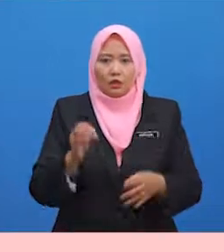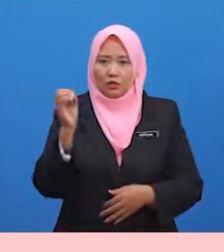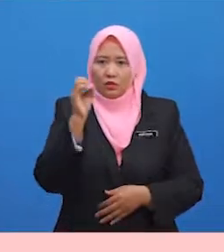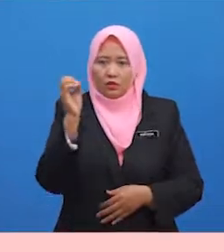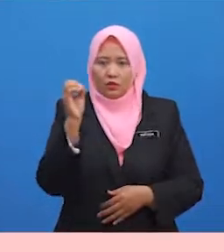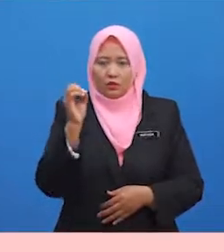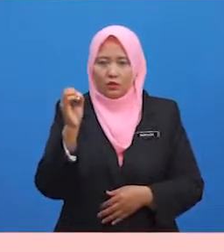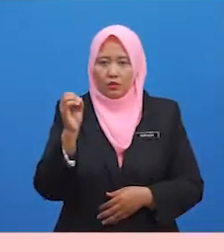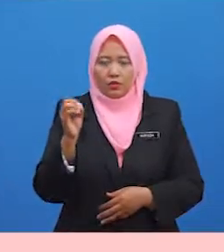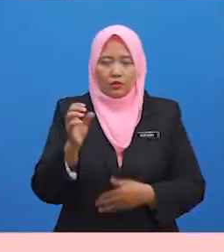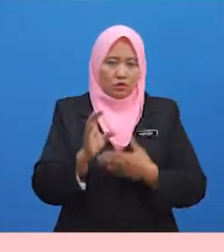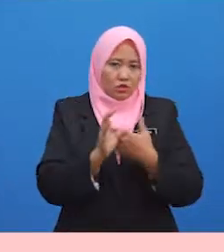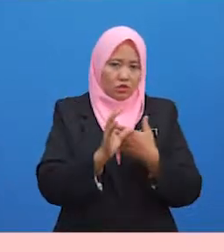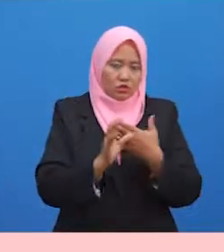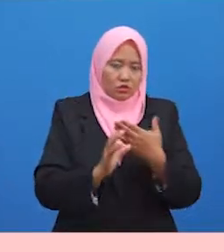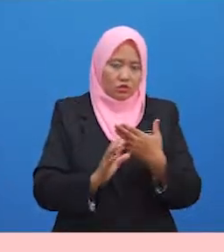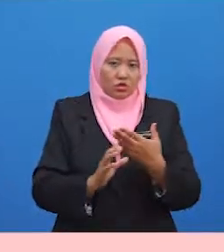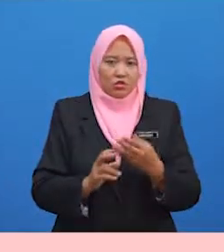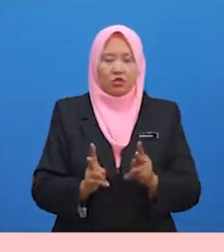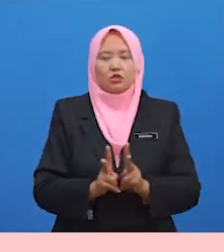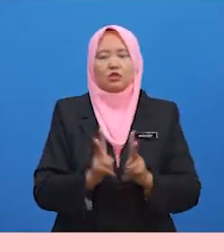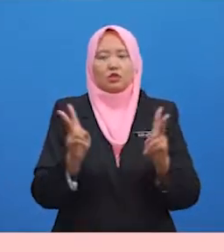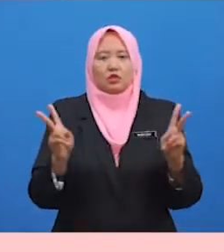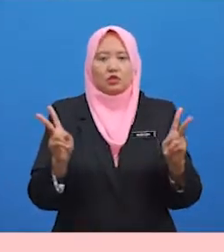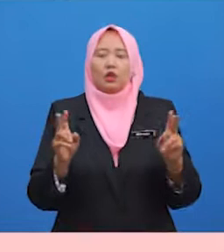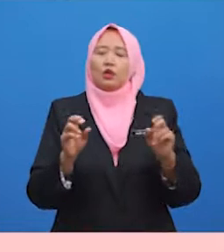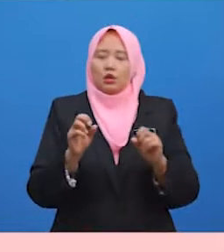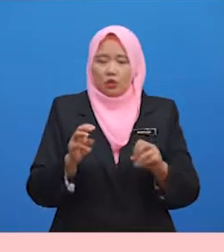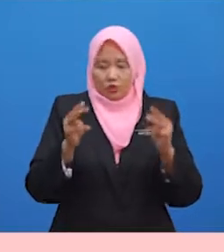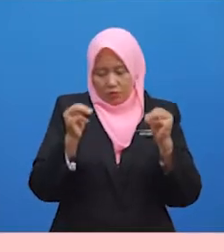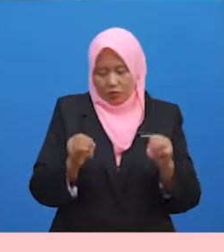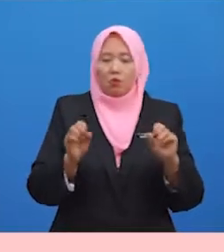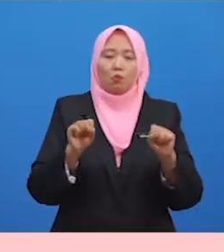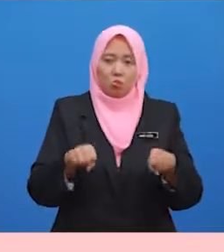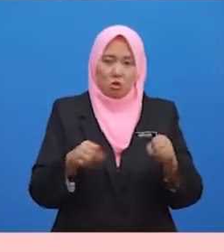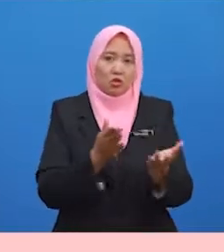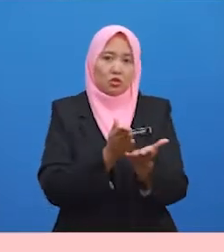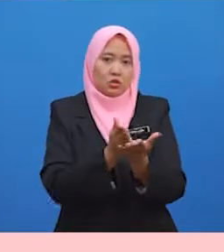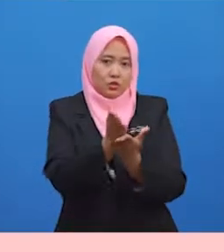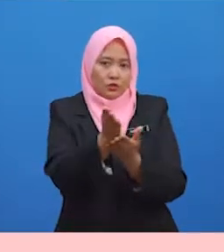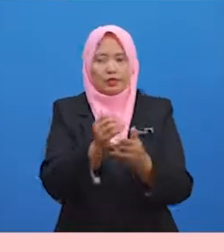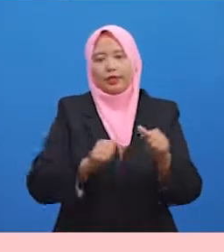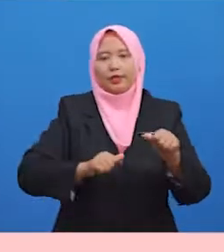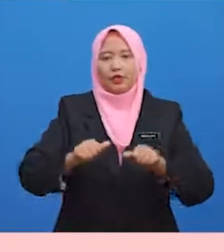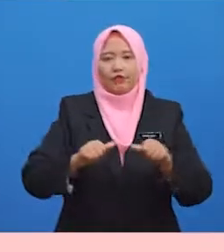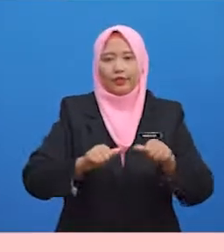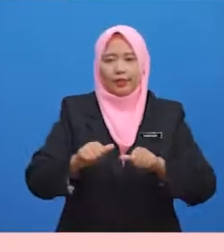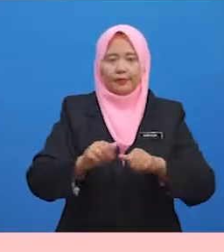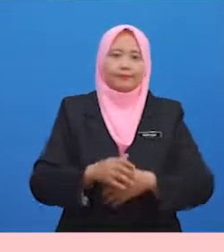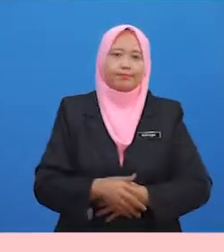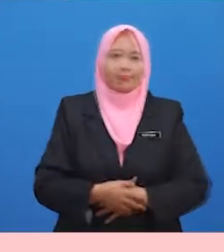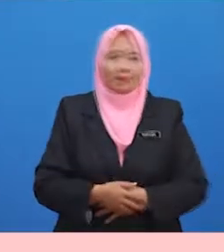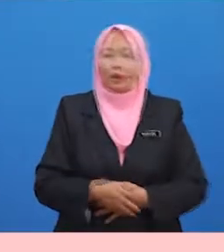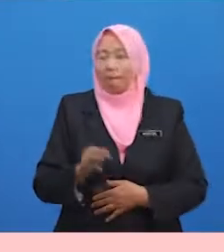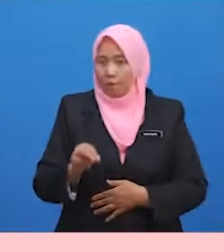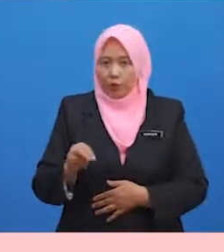ke hospital bagi mendapatkan rawatan. Jika tiada tanda berlakunya kecederaan yang serius,